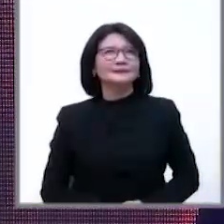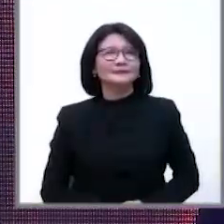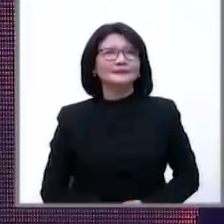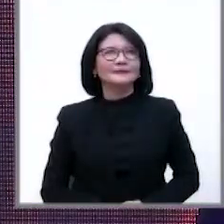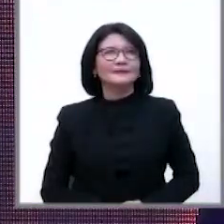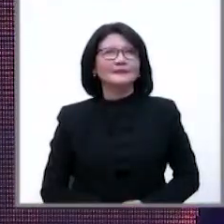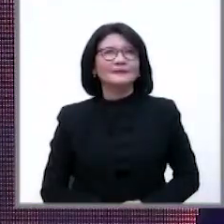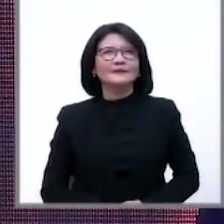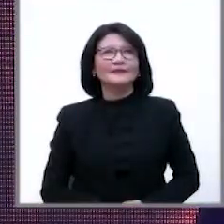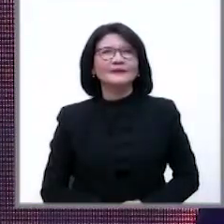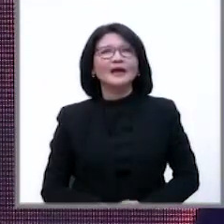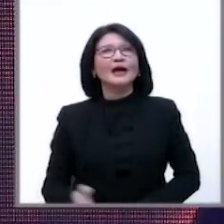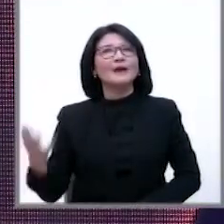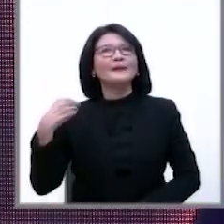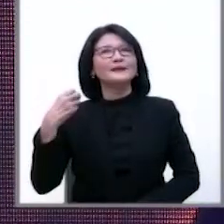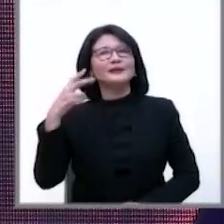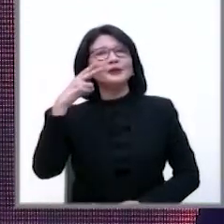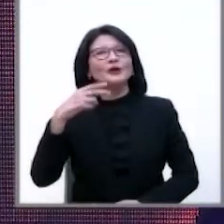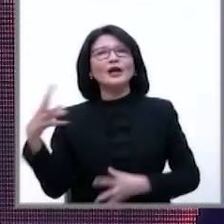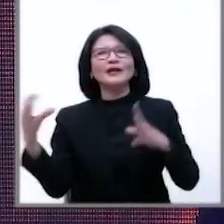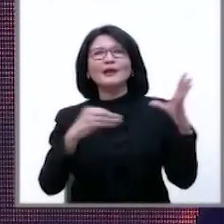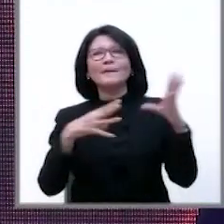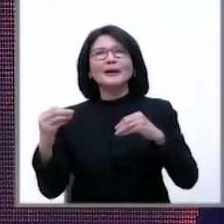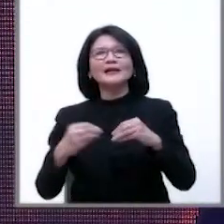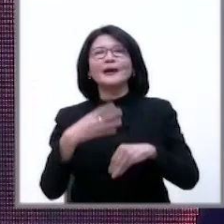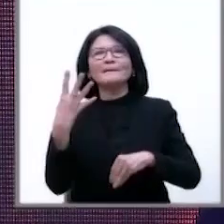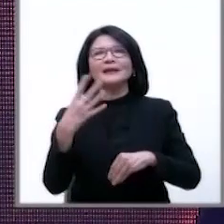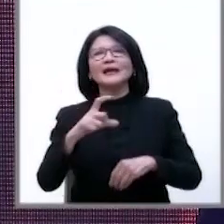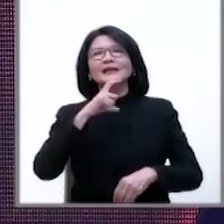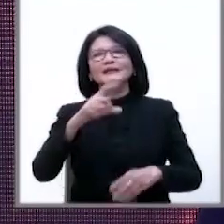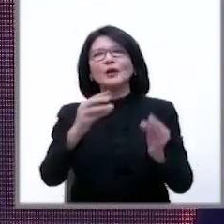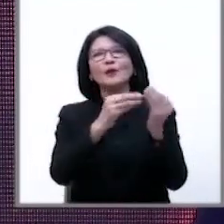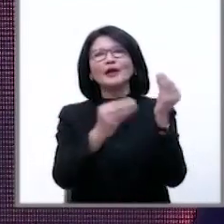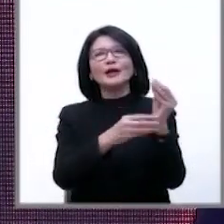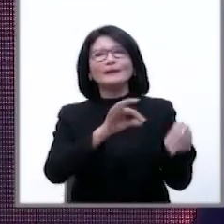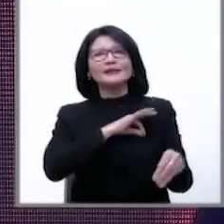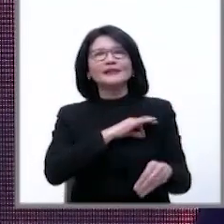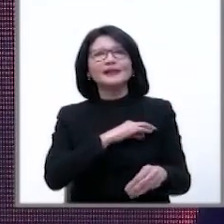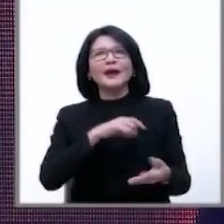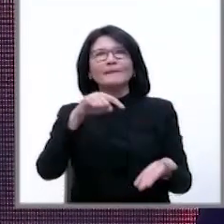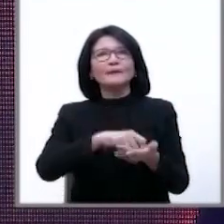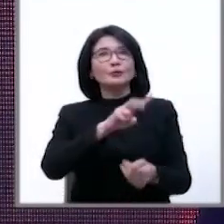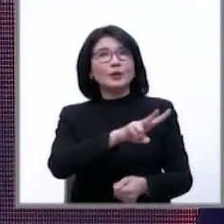anda kembali menyaksikan debat keempat calon wakil presiden Pemilu tahun